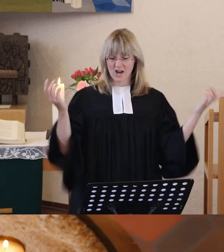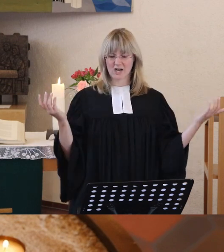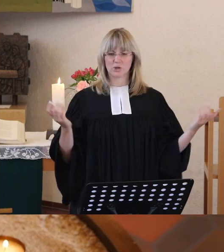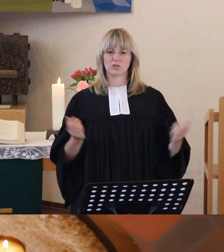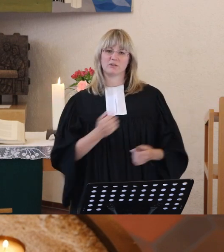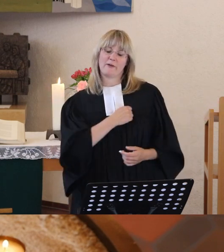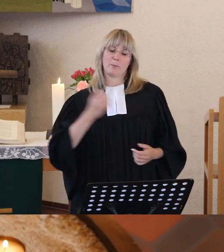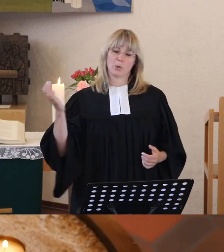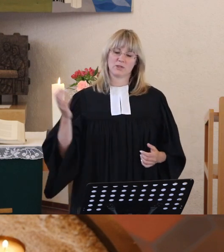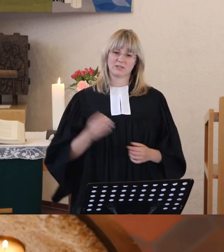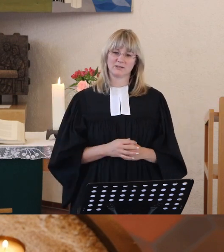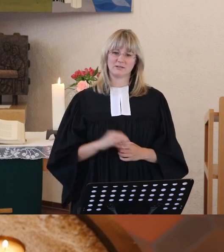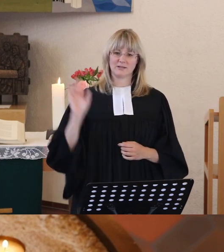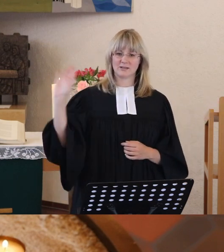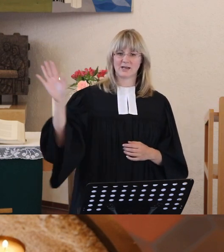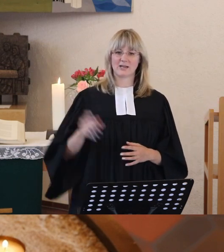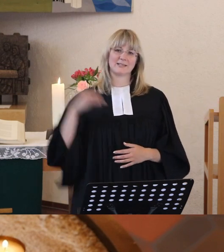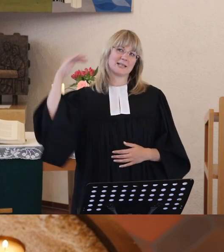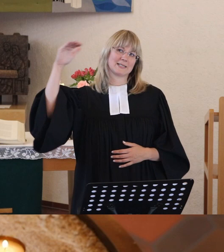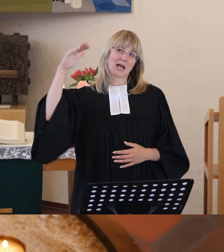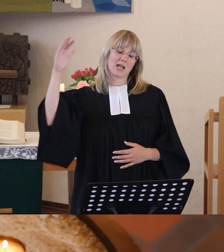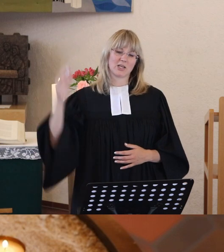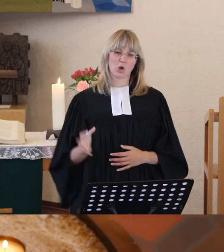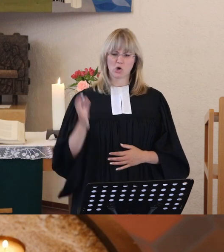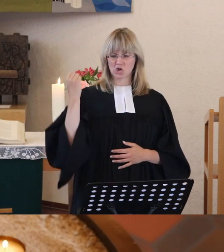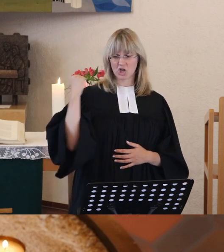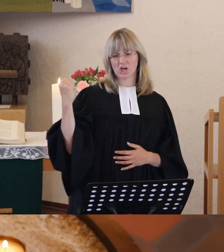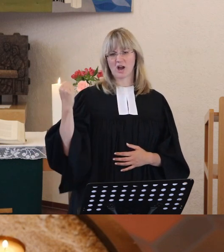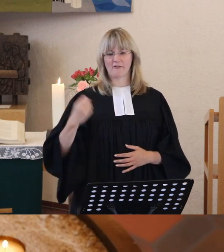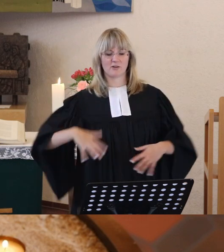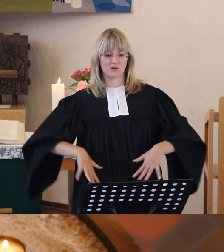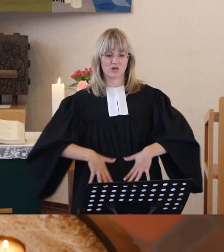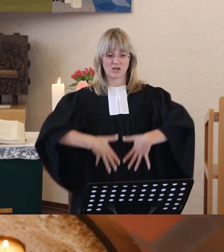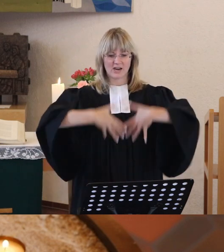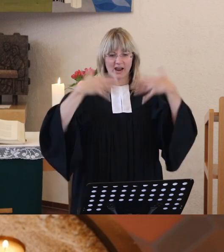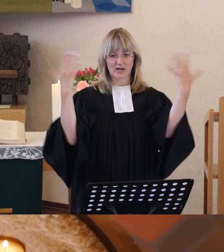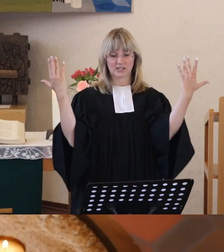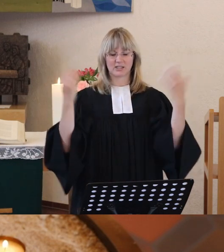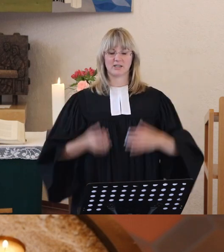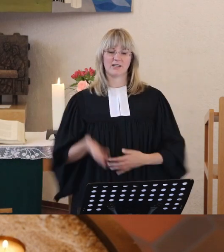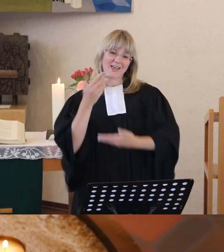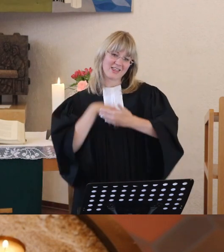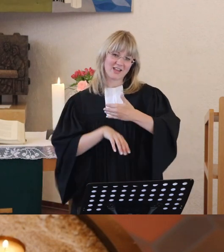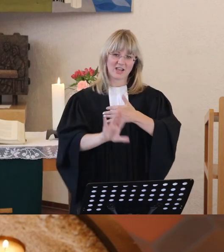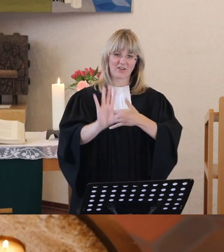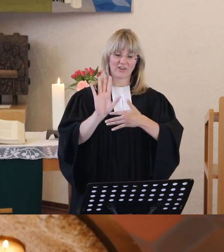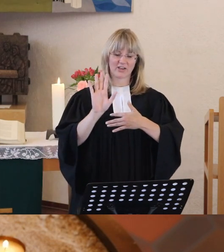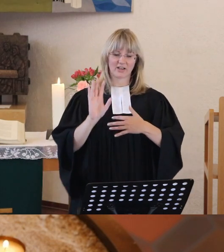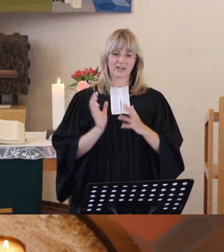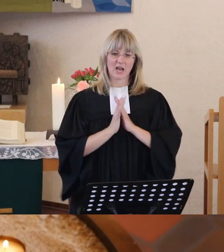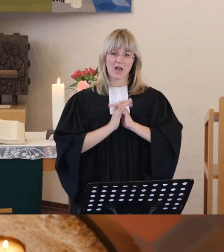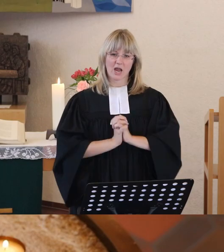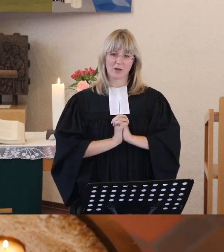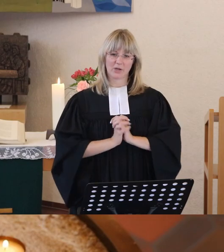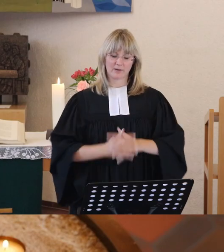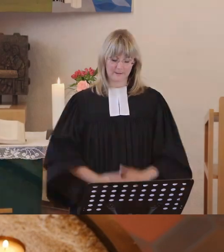dem Bösen. Denn dein ist das Reich und die Kraft und die Herrlichkeit in